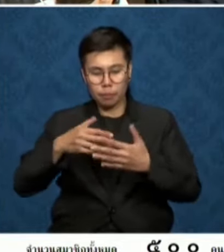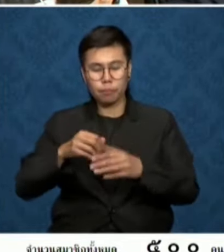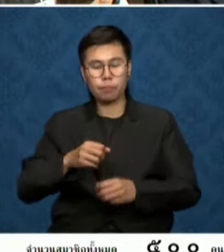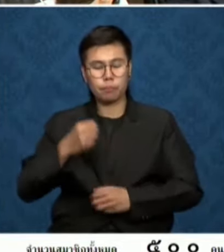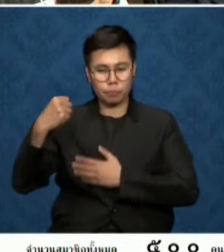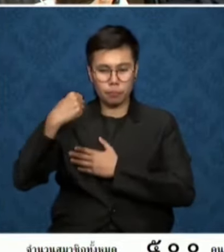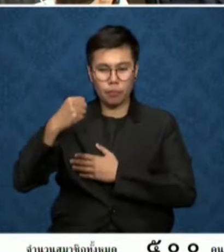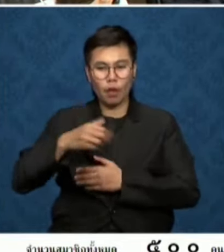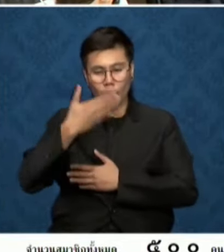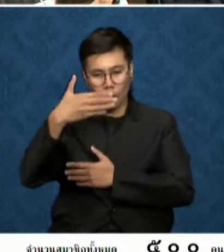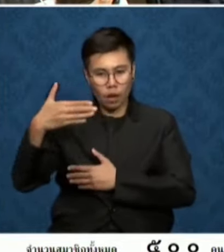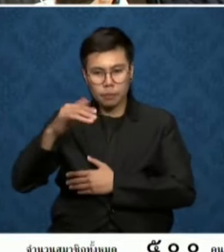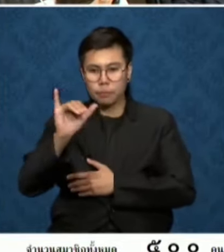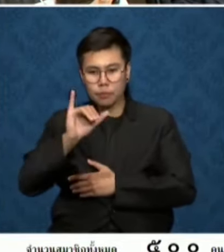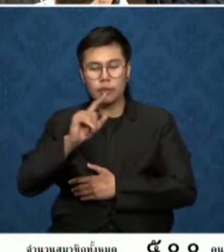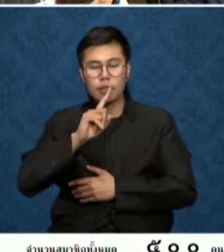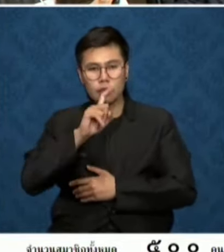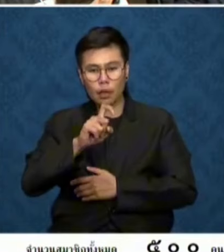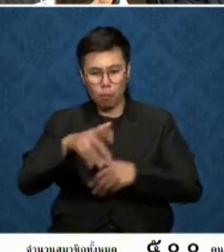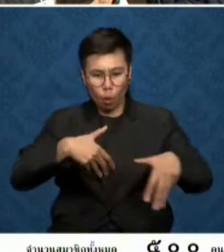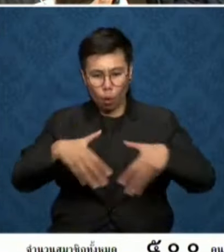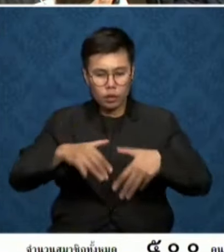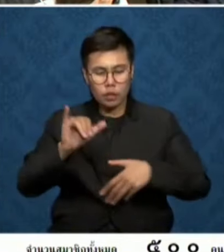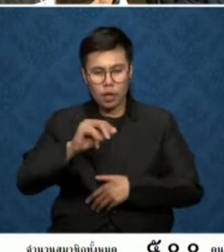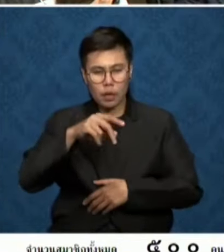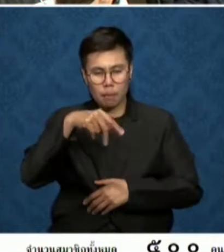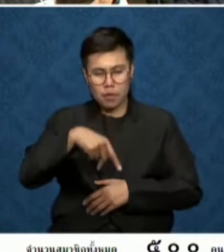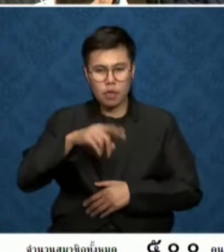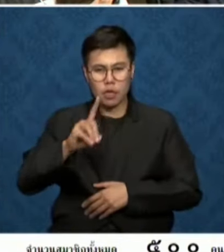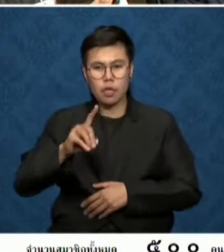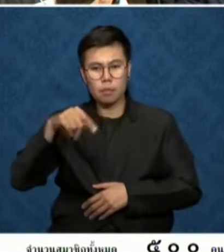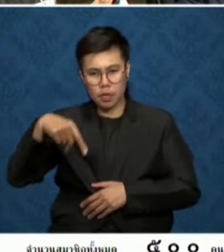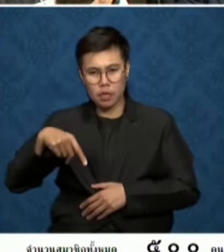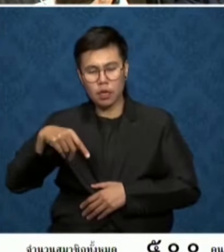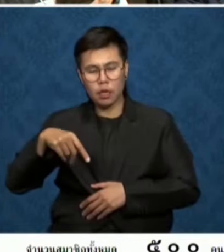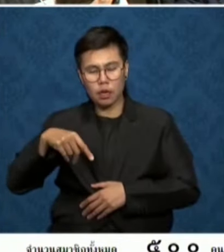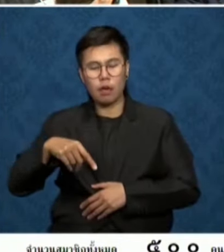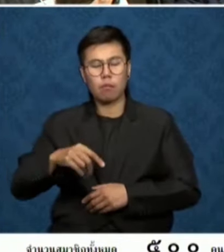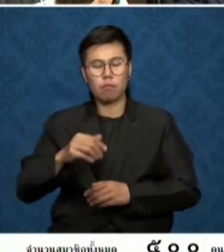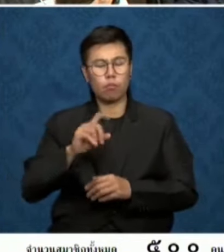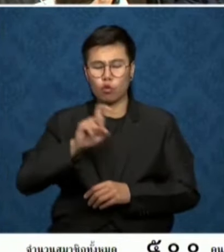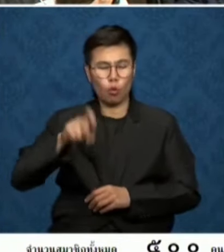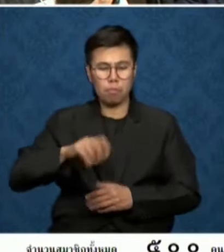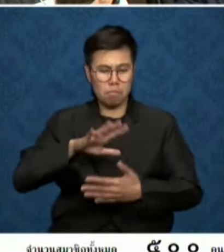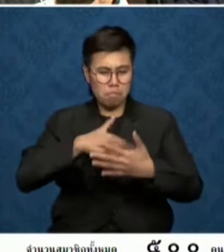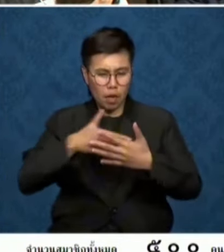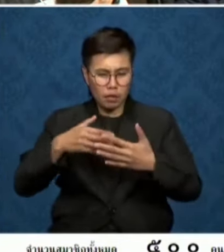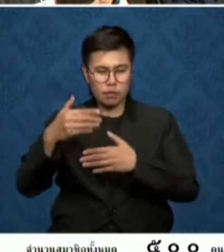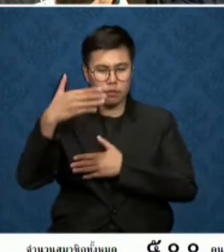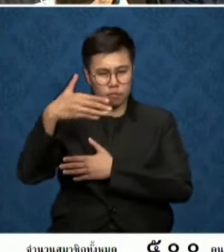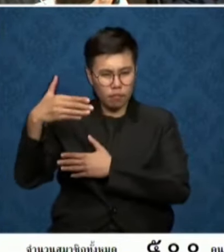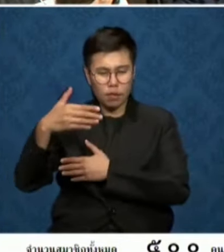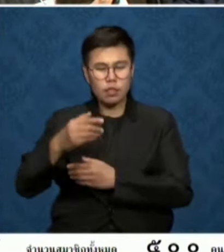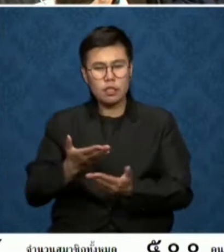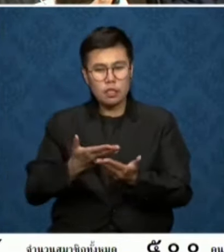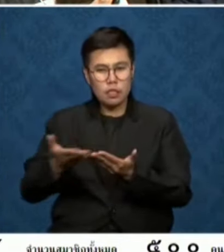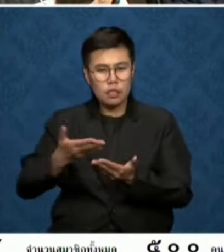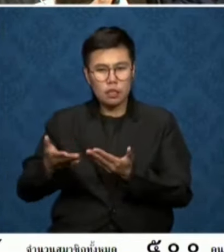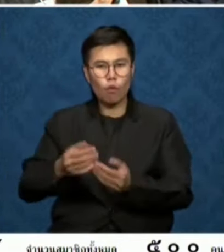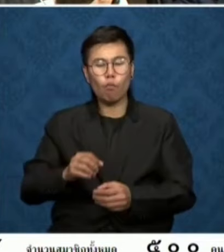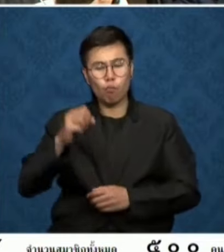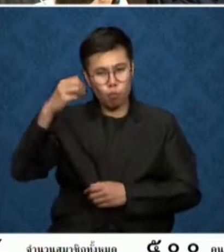ถ้าเราไม่จำเป็นที่จะต้องมี PDP เราก็อนุมัติซื้อไฟฟ้าได้ถ้าเราไม่ต้องมีแผนพลังงานชาติเราก็รับซื้อไฟฟ้า